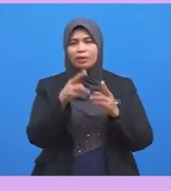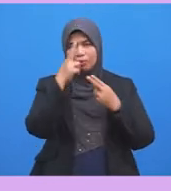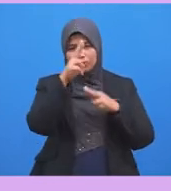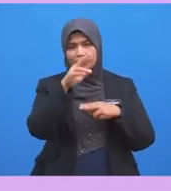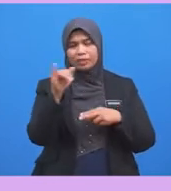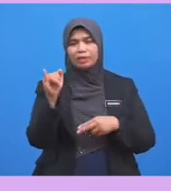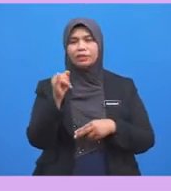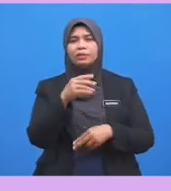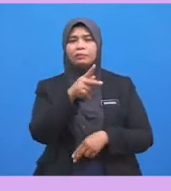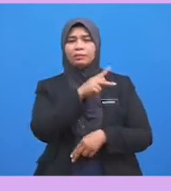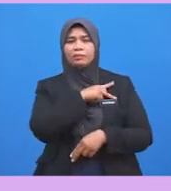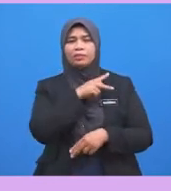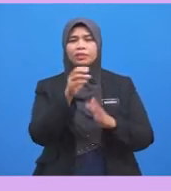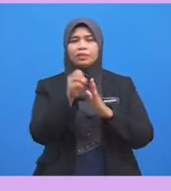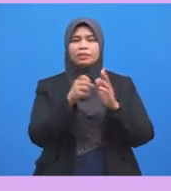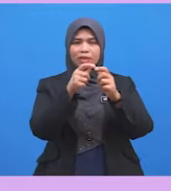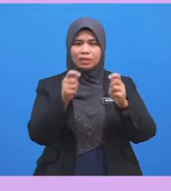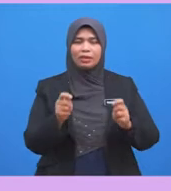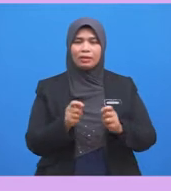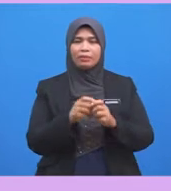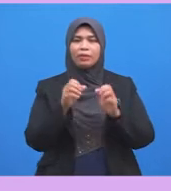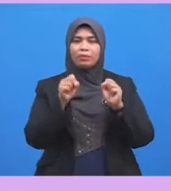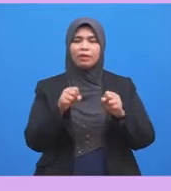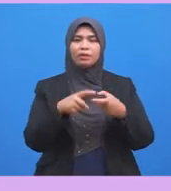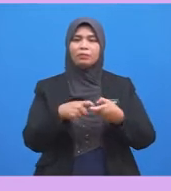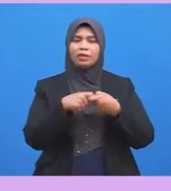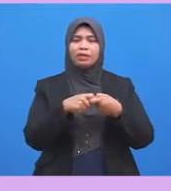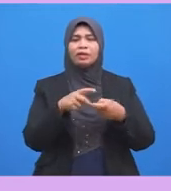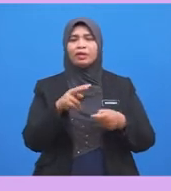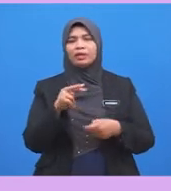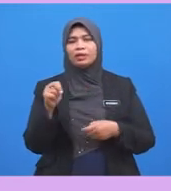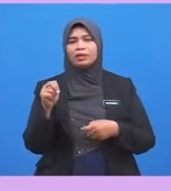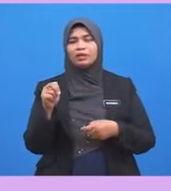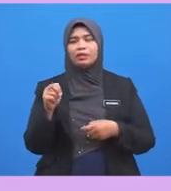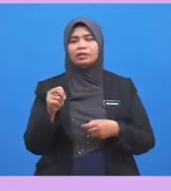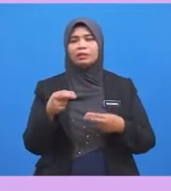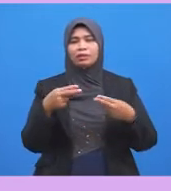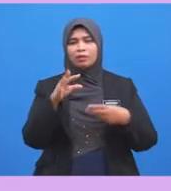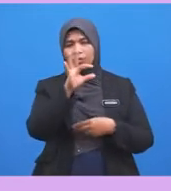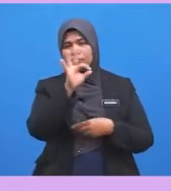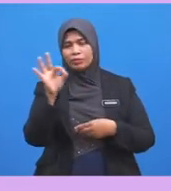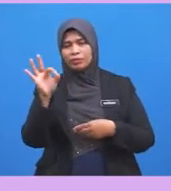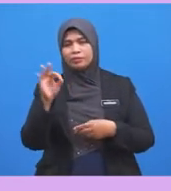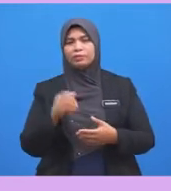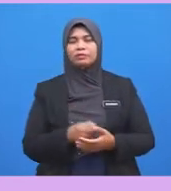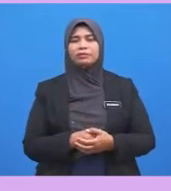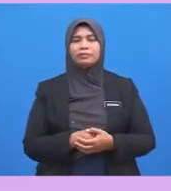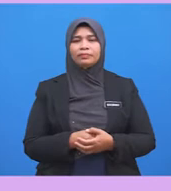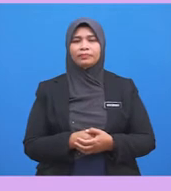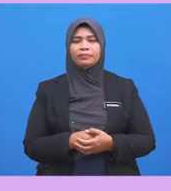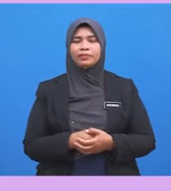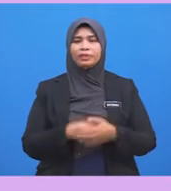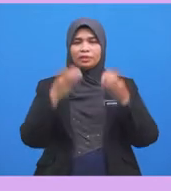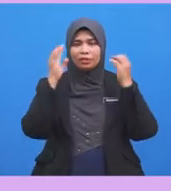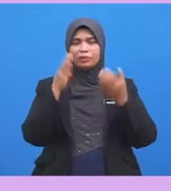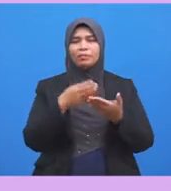menghormati pemimpin setempat boleh mengeratkan ruang kosong. Baik, cikgu